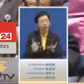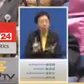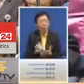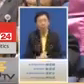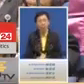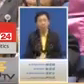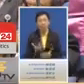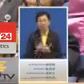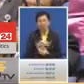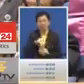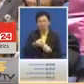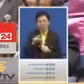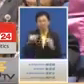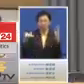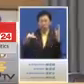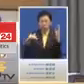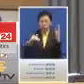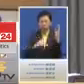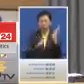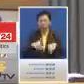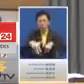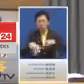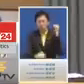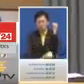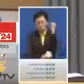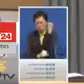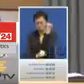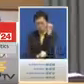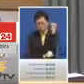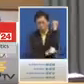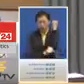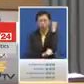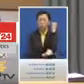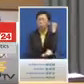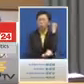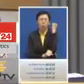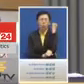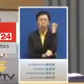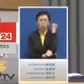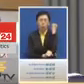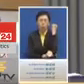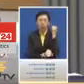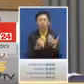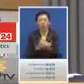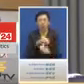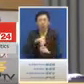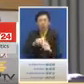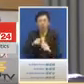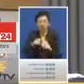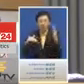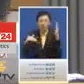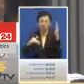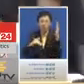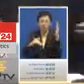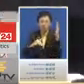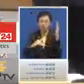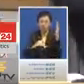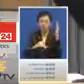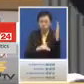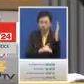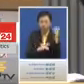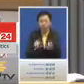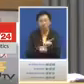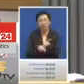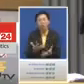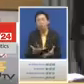เมื่อเศรษฐกิจตกแบบนี้ชาวบ้านจนกันทั่วอย่างนี้เนี่ยในที่สุดเศรษฐกิจซึ่งมันทรุดมันก็ทำให้สังคมเ